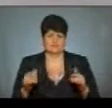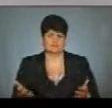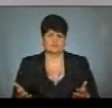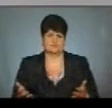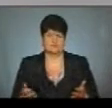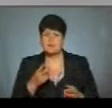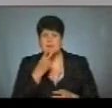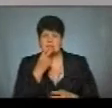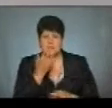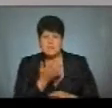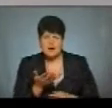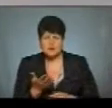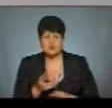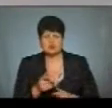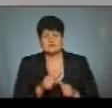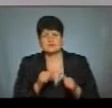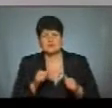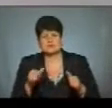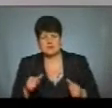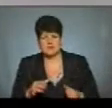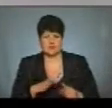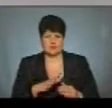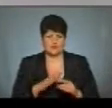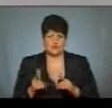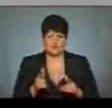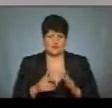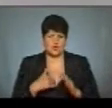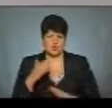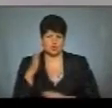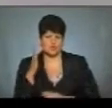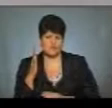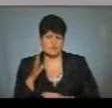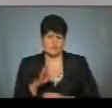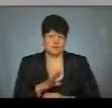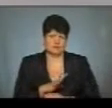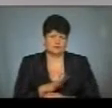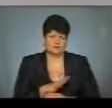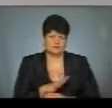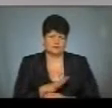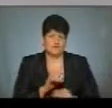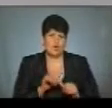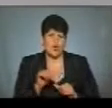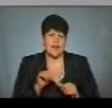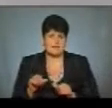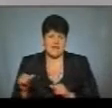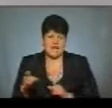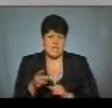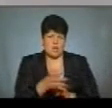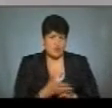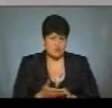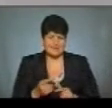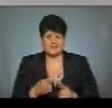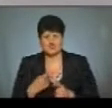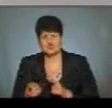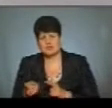поки що. Ми не бачимо, щоб у нас зростала рівень готовності голосувати в якомусь з окремих регіонів чи